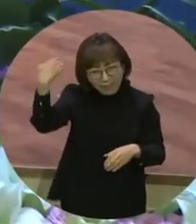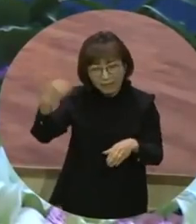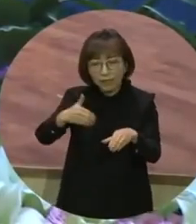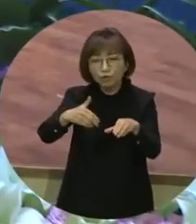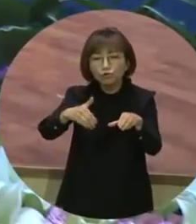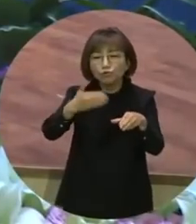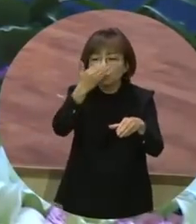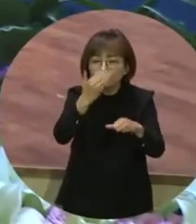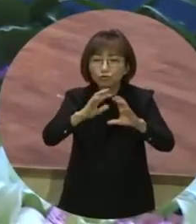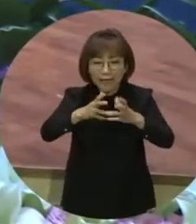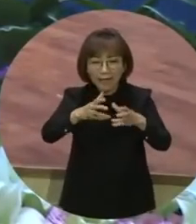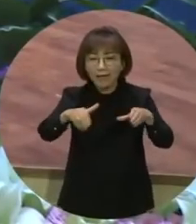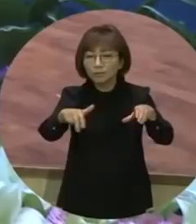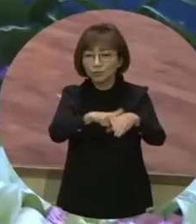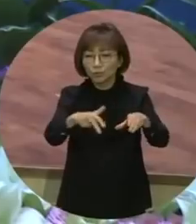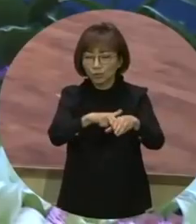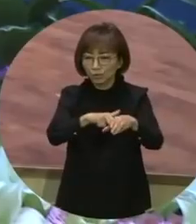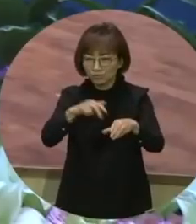가지고 있어.